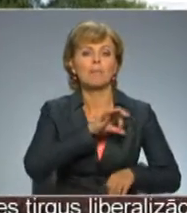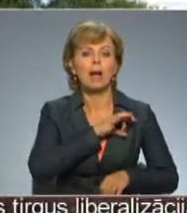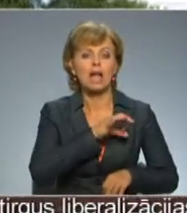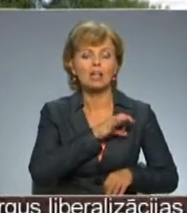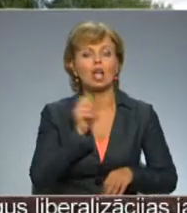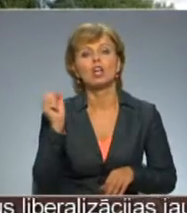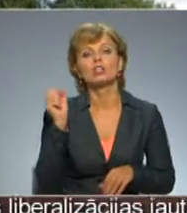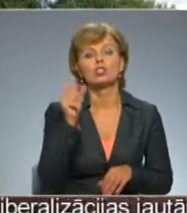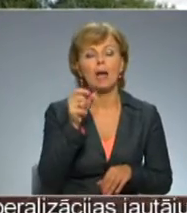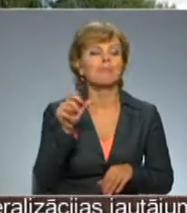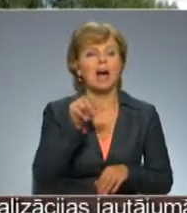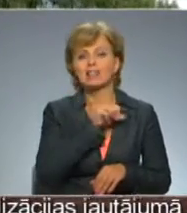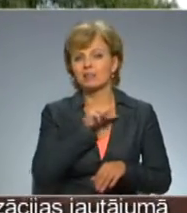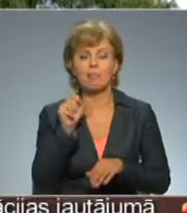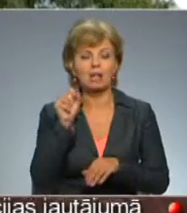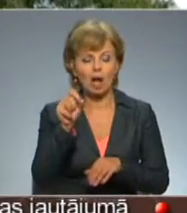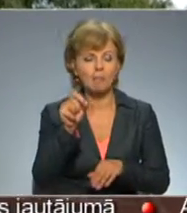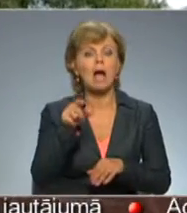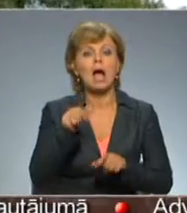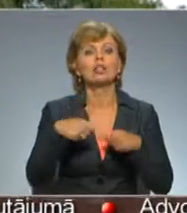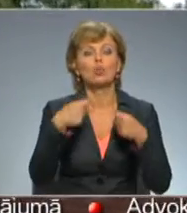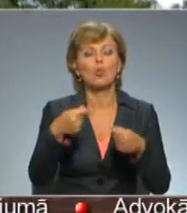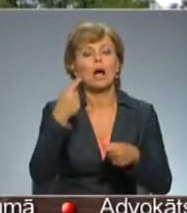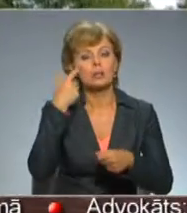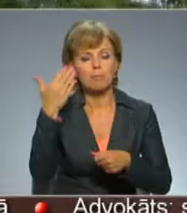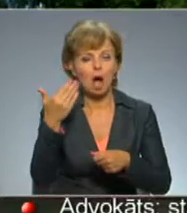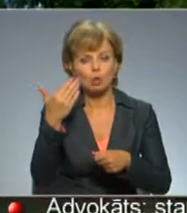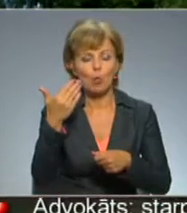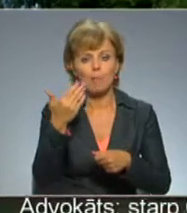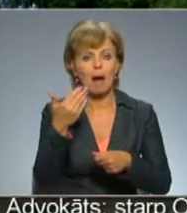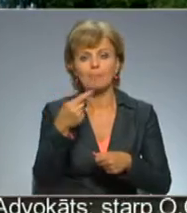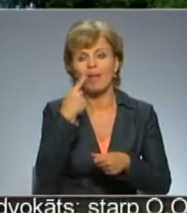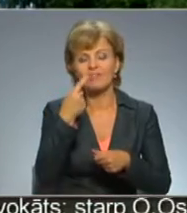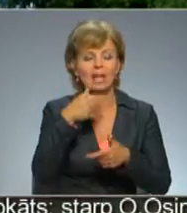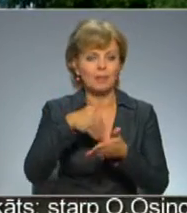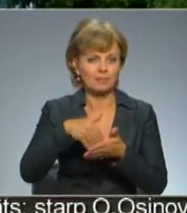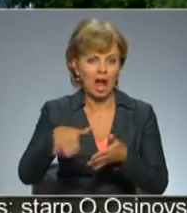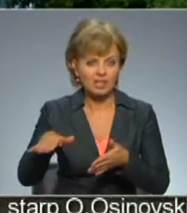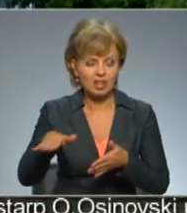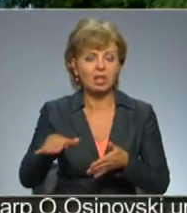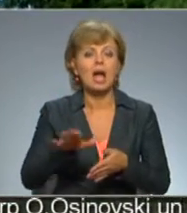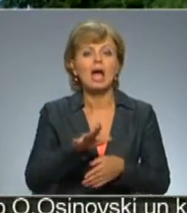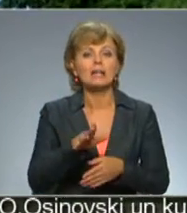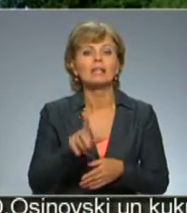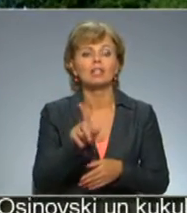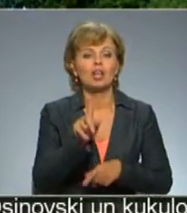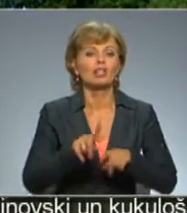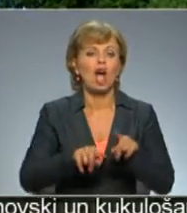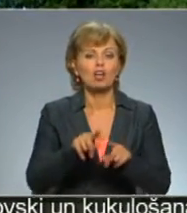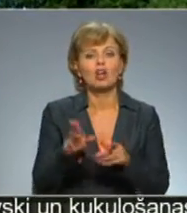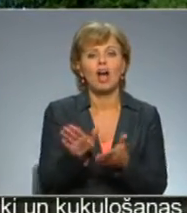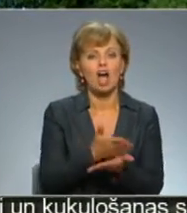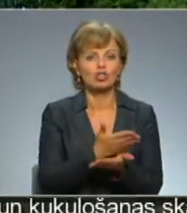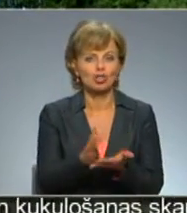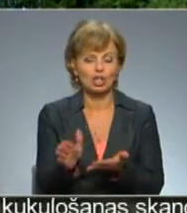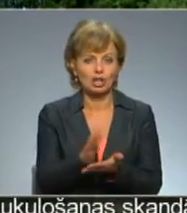Šķēpu gan viņš vairs nemet, bet savu padomu jaunajām zvaigznēm neatsaka. Nu, lielākoties jau arī dar. Ir dažs atšķirīgs niansītes